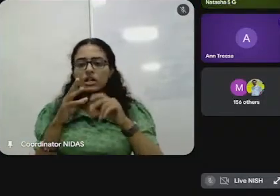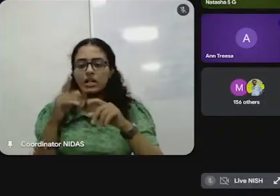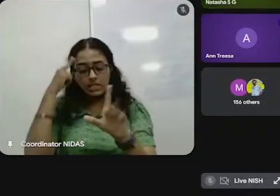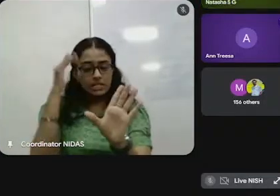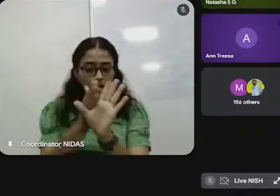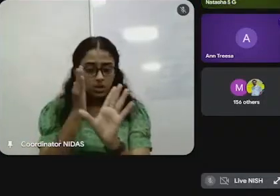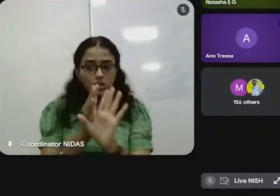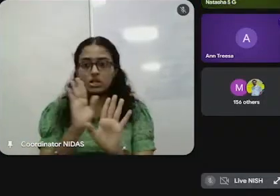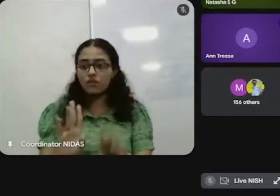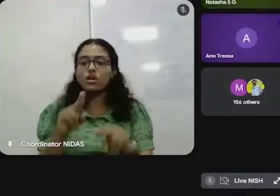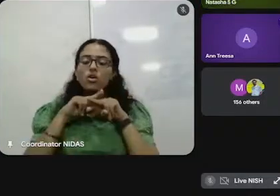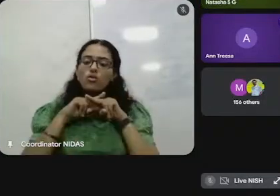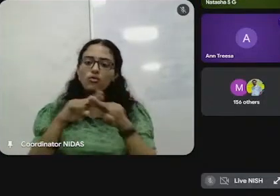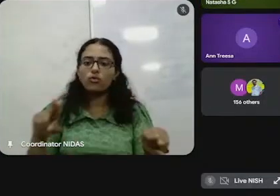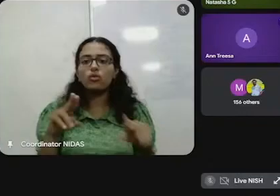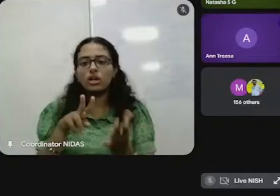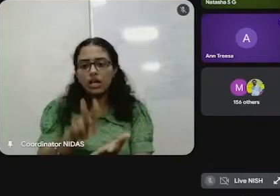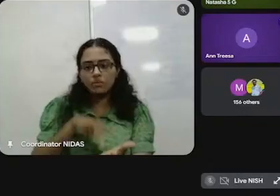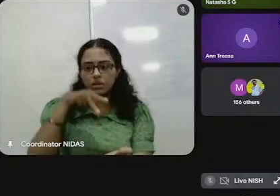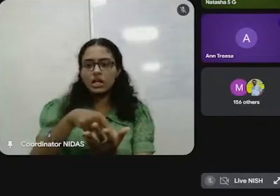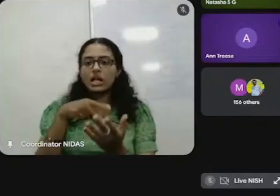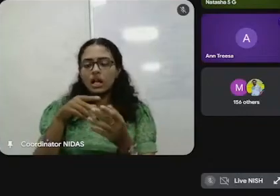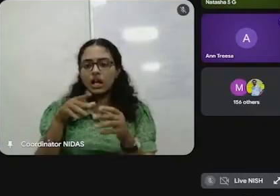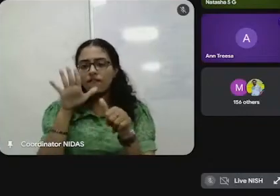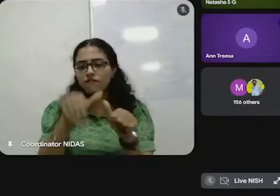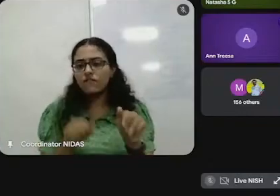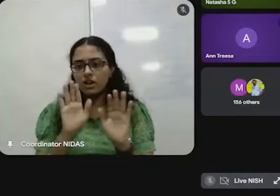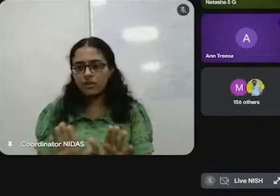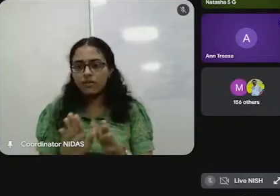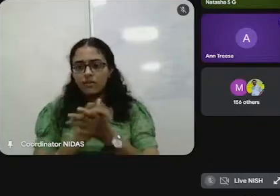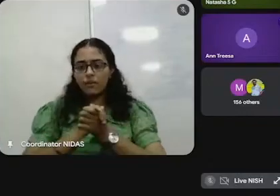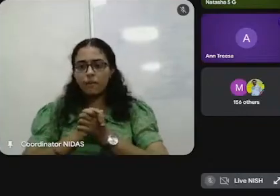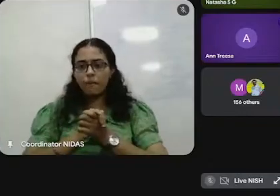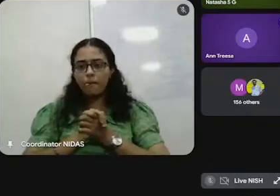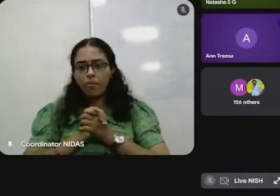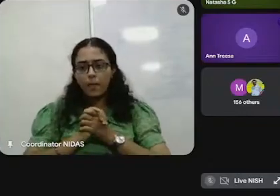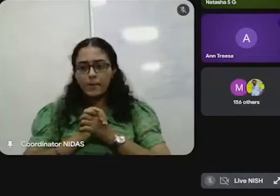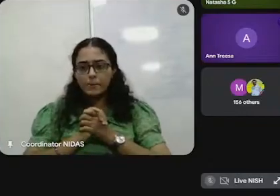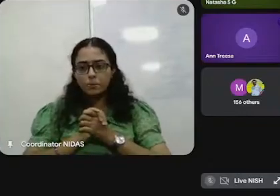ഉണ്ട്. റീഹാബിലിറ്റേഷനുള്ള ഫെസിലിറ്റീസ് അവൈലബിൾ ആണ്. പക്ഷേ ഇൻപേഷ്യന്റ് ഫെസിലിറ്റി നിഷിലില്ല.